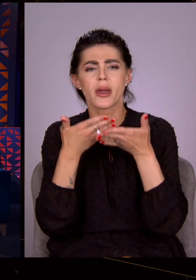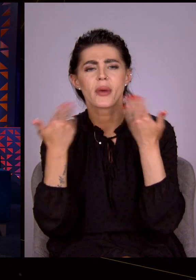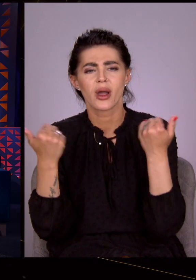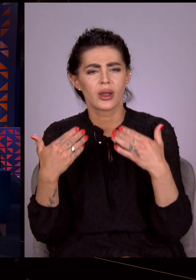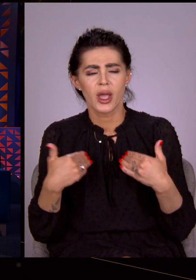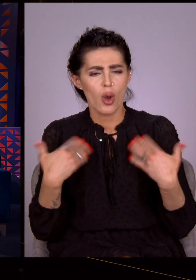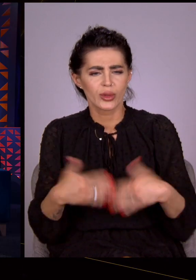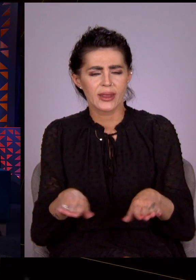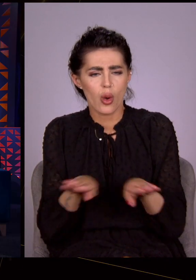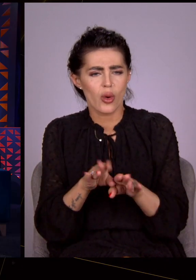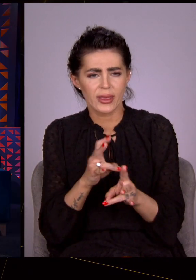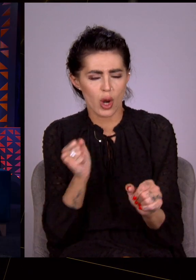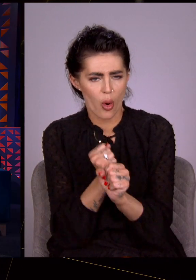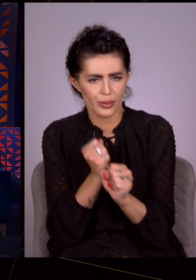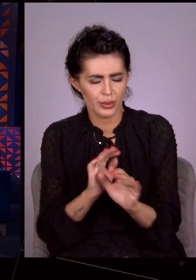роблю. Один